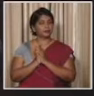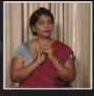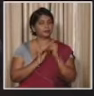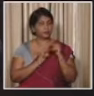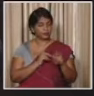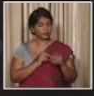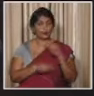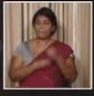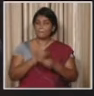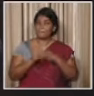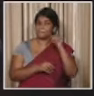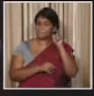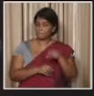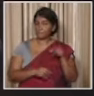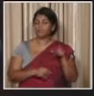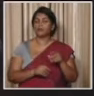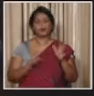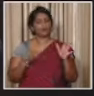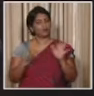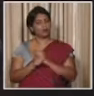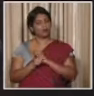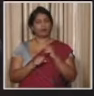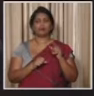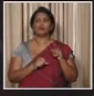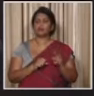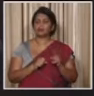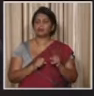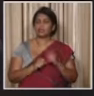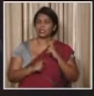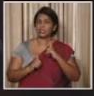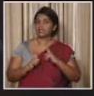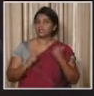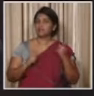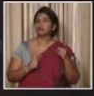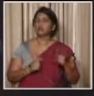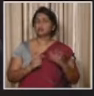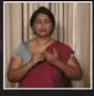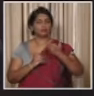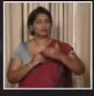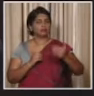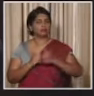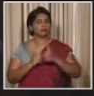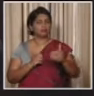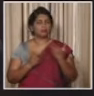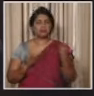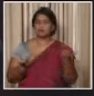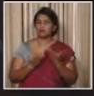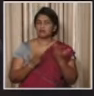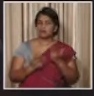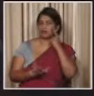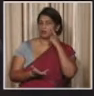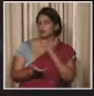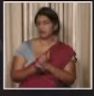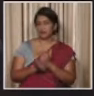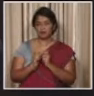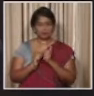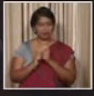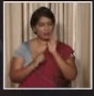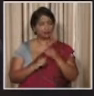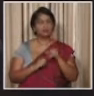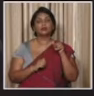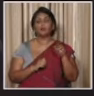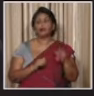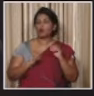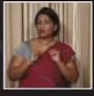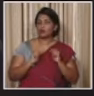ඒ ව්‍යාපාරිකයින් සම්පූර්ණයෙන්ම ඔවුන්ගේ ජන ජීවිතය ඉදිරියට ගෙන යන්න බැරුව අසරණ වෙලා ඉන්නවා. එතකොට